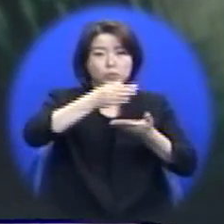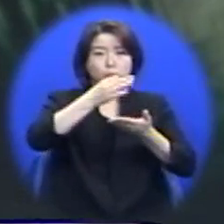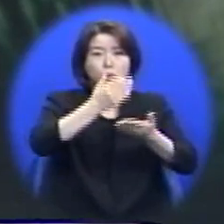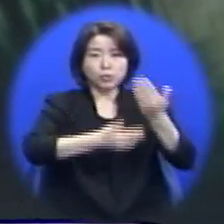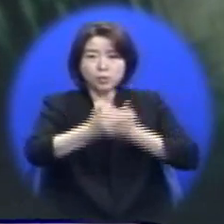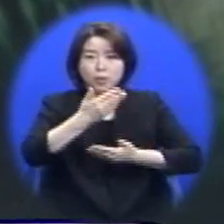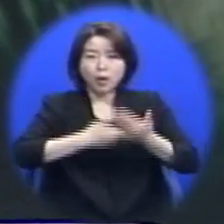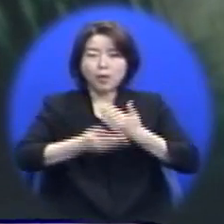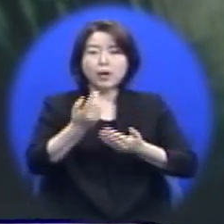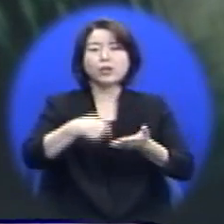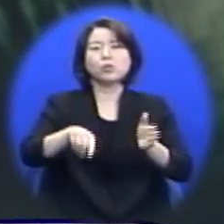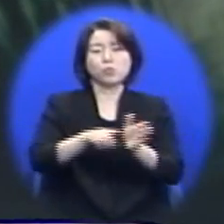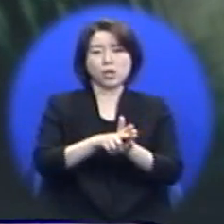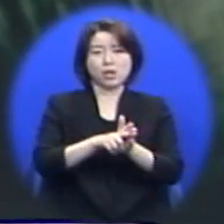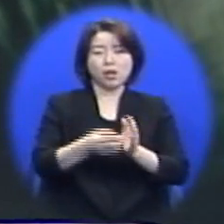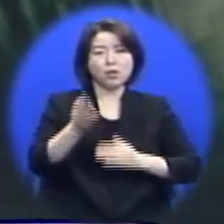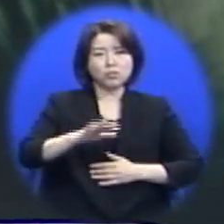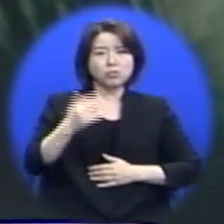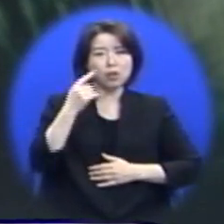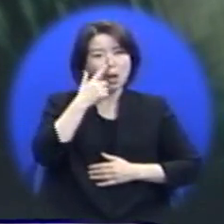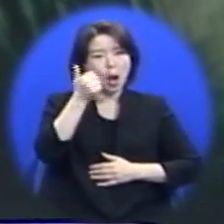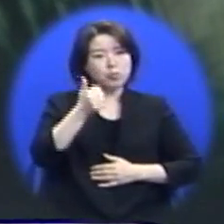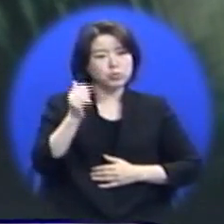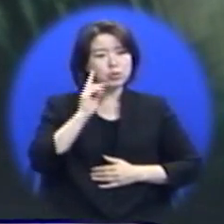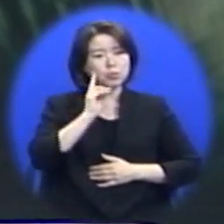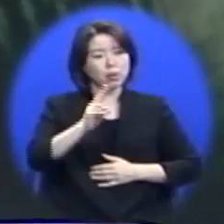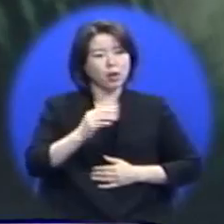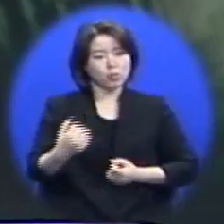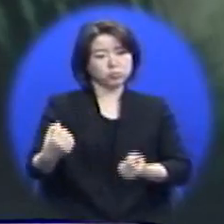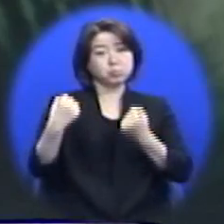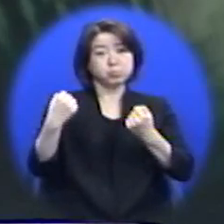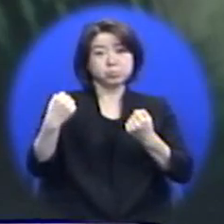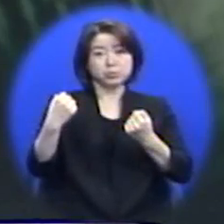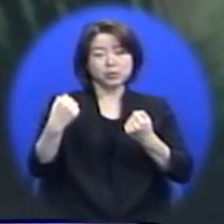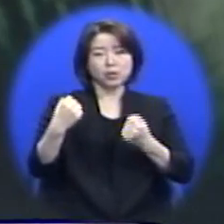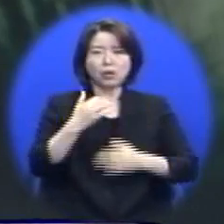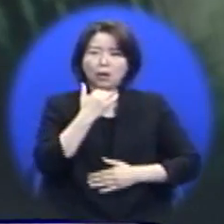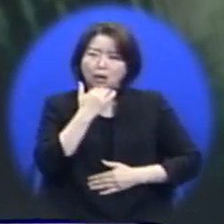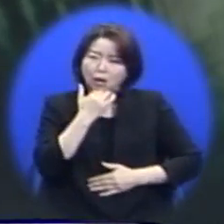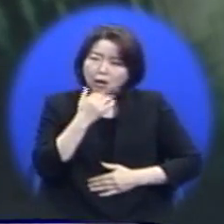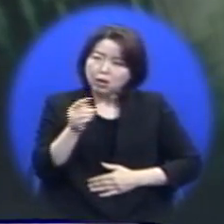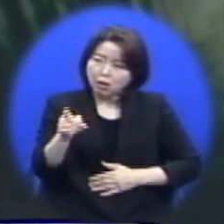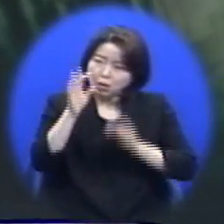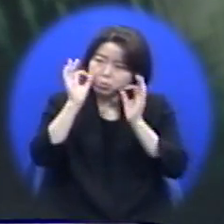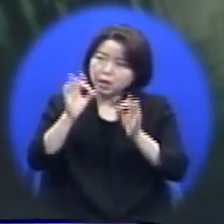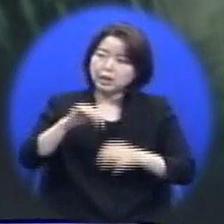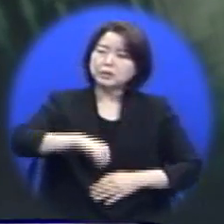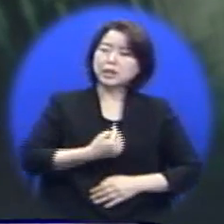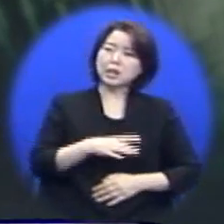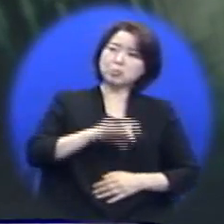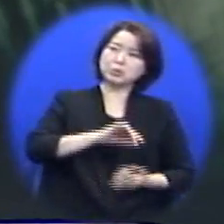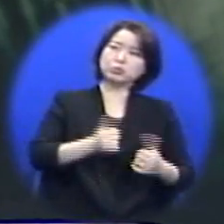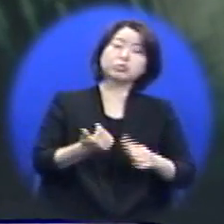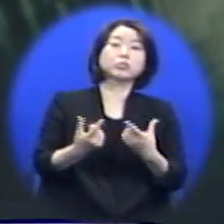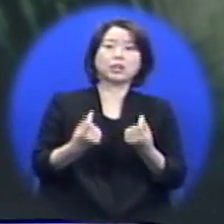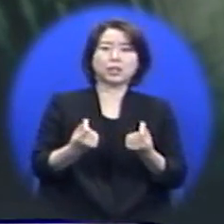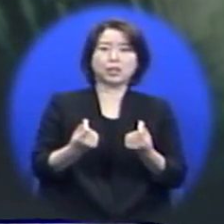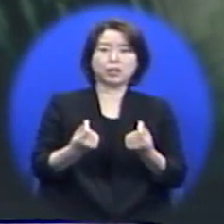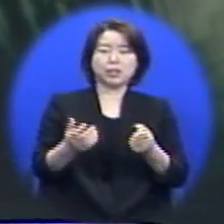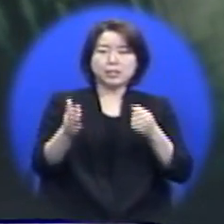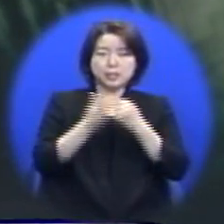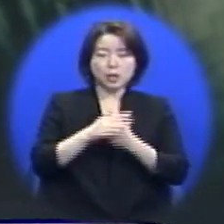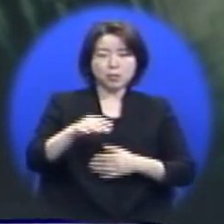근데 아버지가 너무 건강하셔. 아버지 죽기까지 기다리다가 자기가 먼저 죽을 것 같아. 그래서 아버지에게